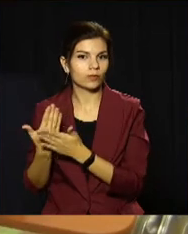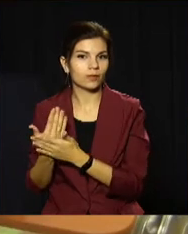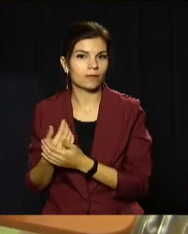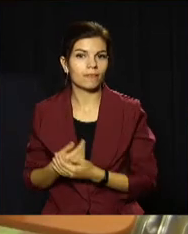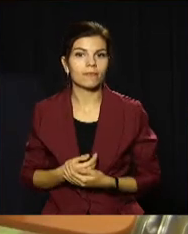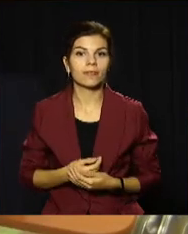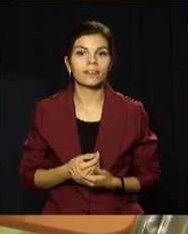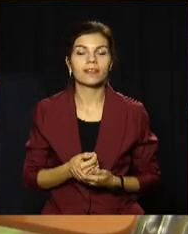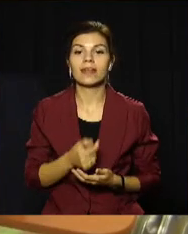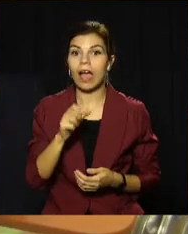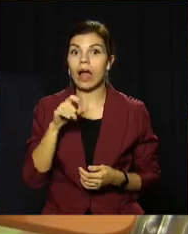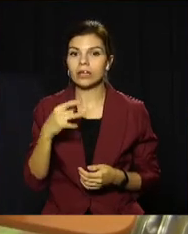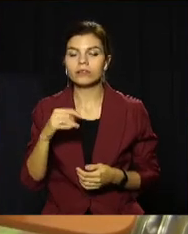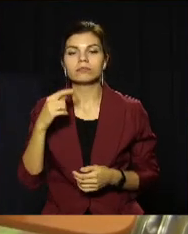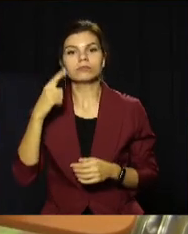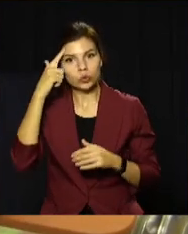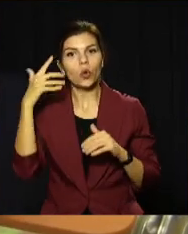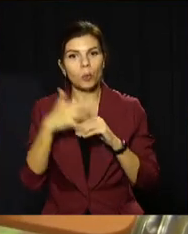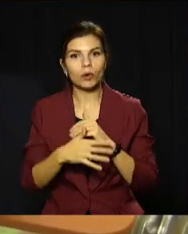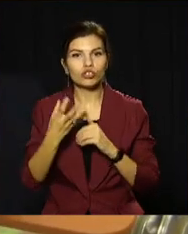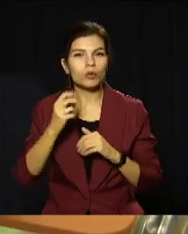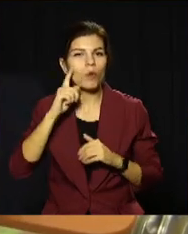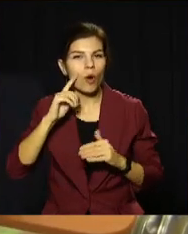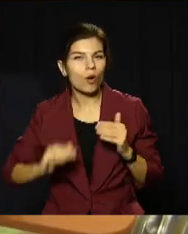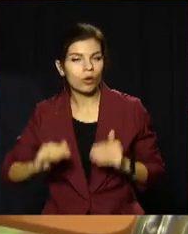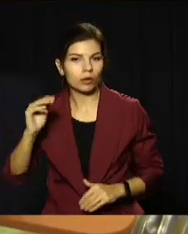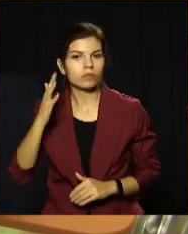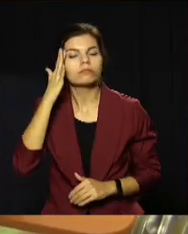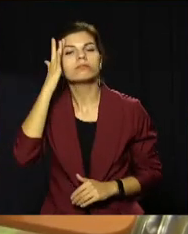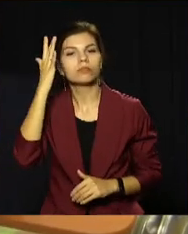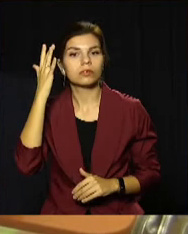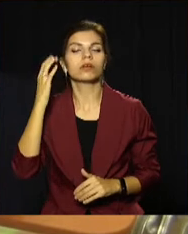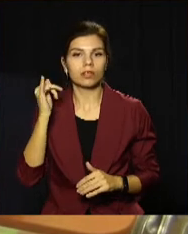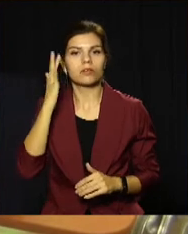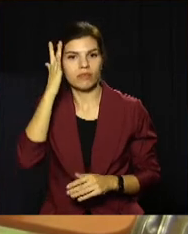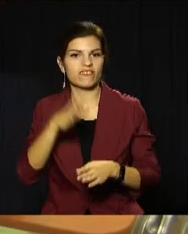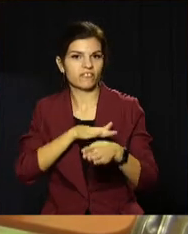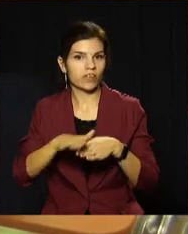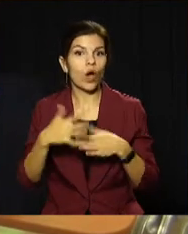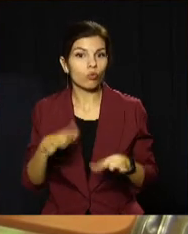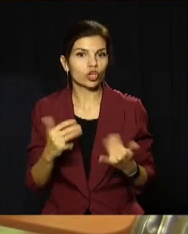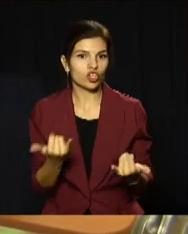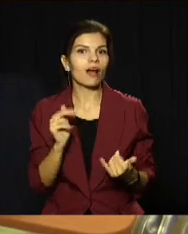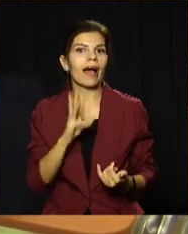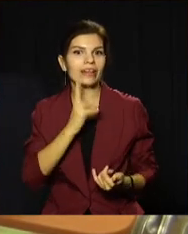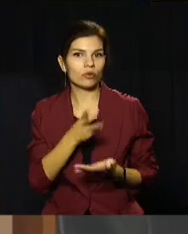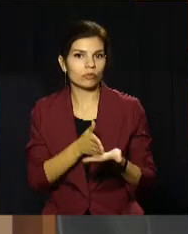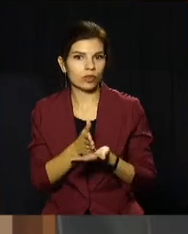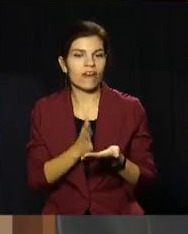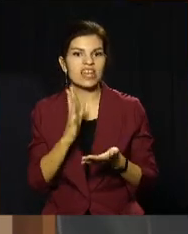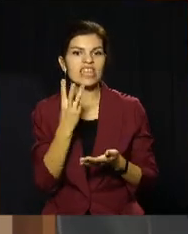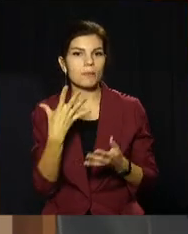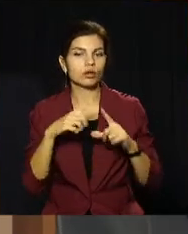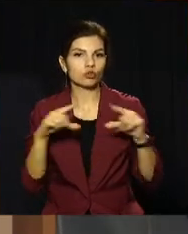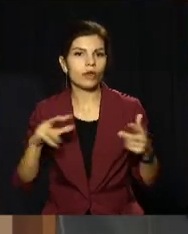Ще в дитинстві Андрій зрозумів, що хоче стати вчителем. Мрію втілив у життя і вже 3 роки, як викладає у 35-й